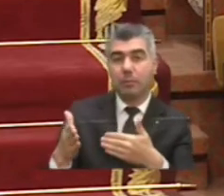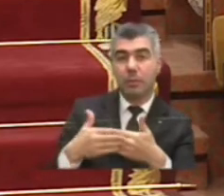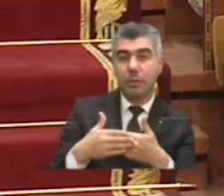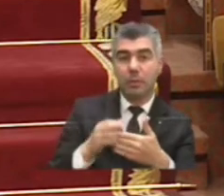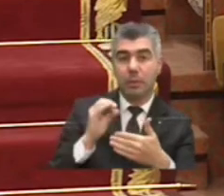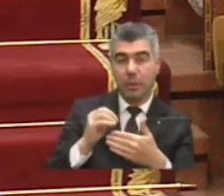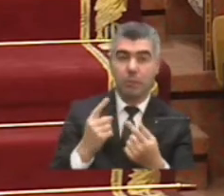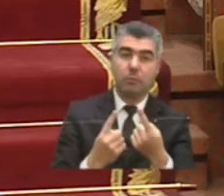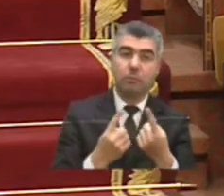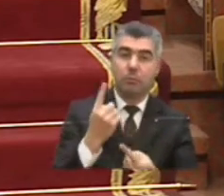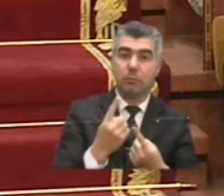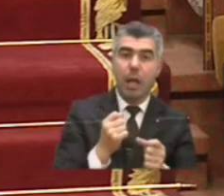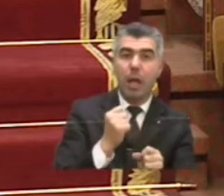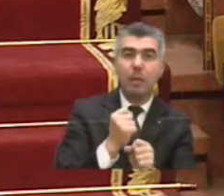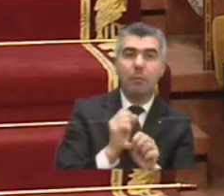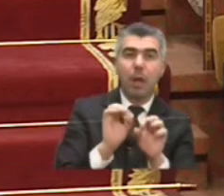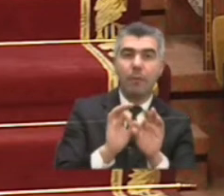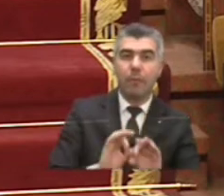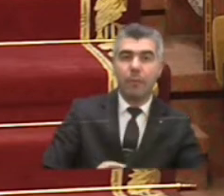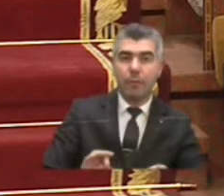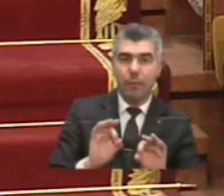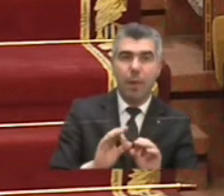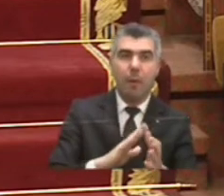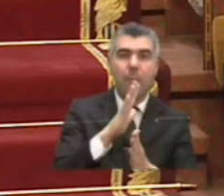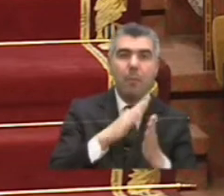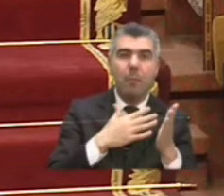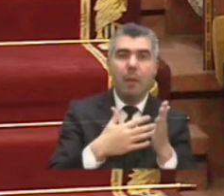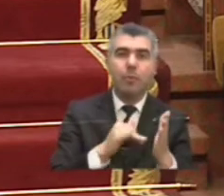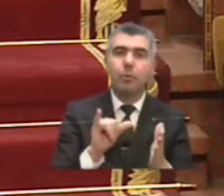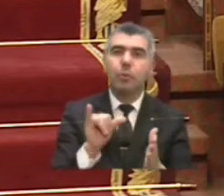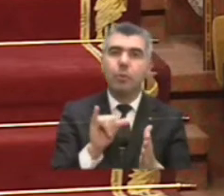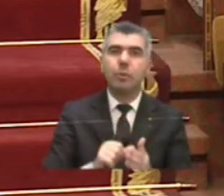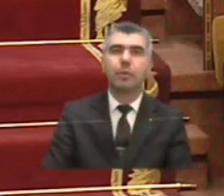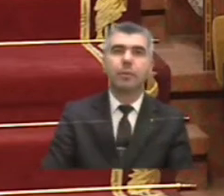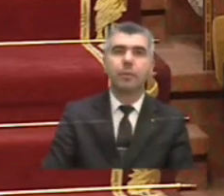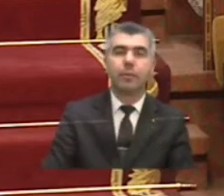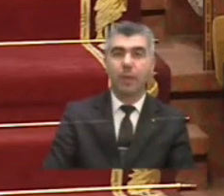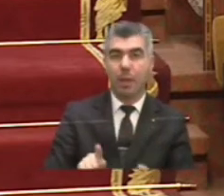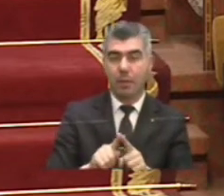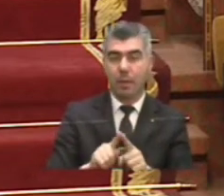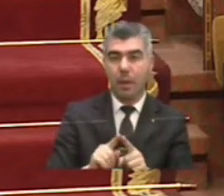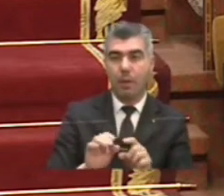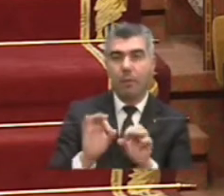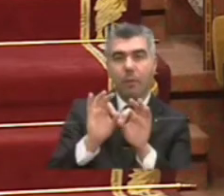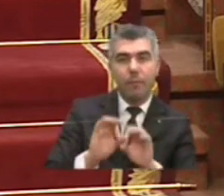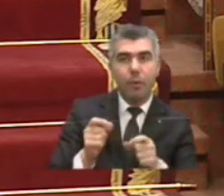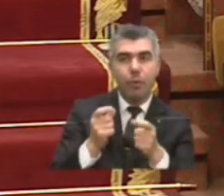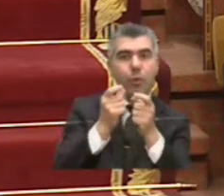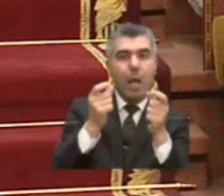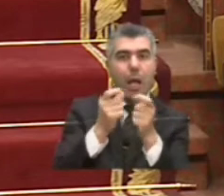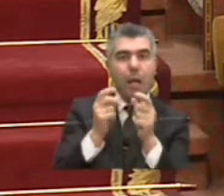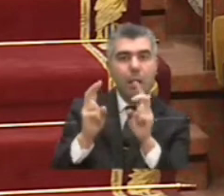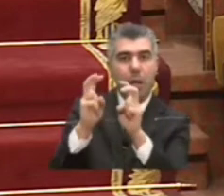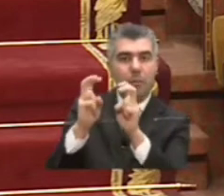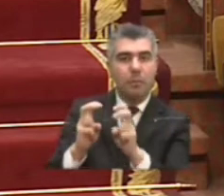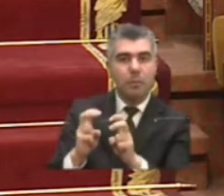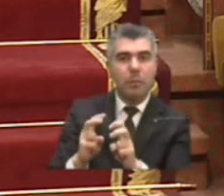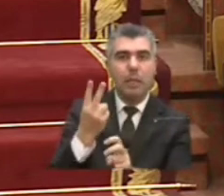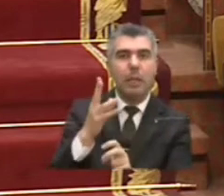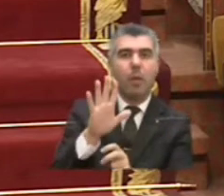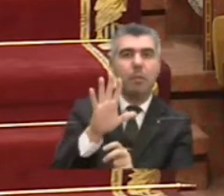احنا راه حنا كنشغلوا؟ كتقولوا لنا هاد البرامج فين هو الاستثمار؟ ما كانش الاستثمار الخارجي انخفض